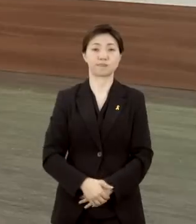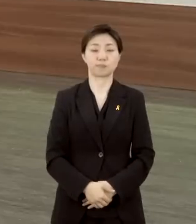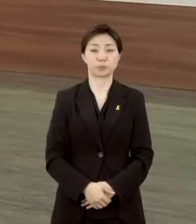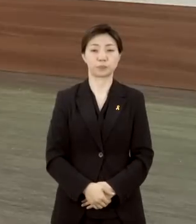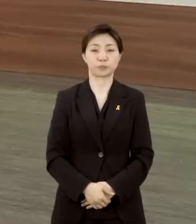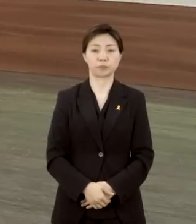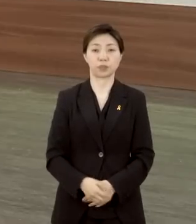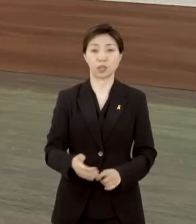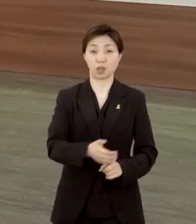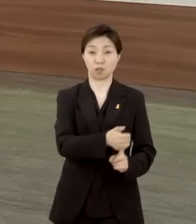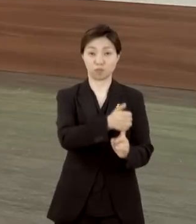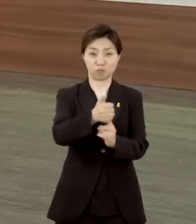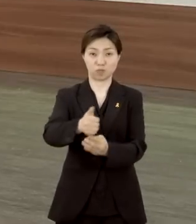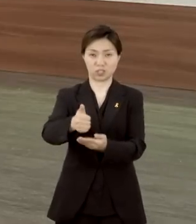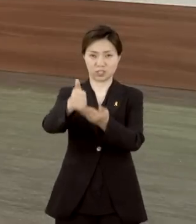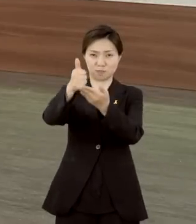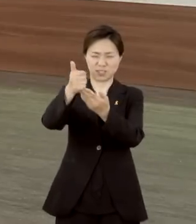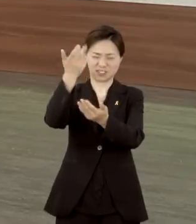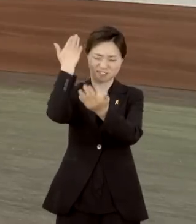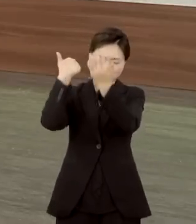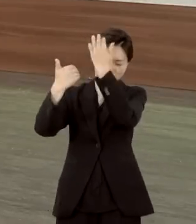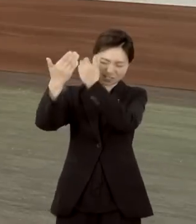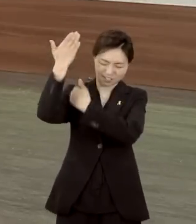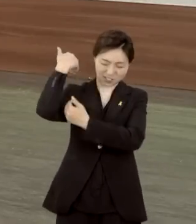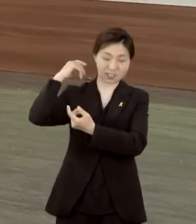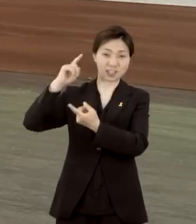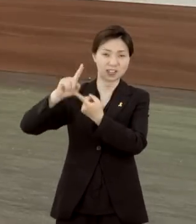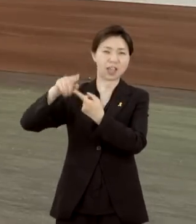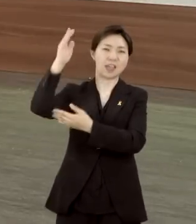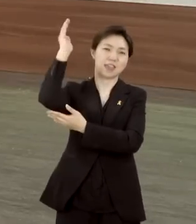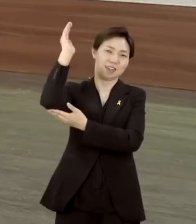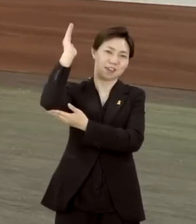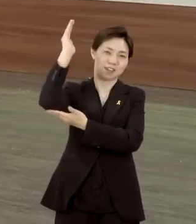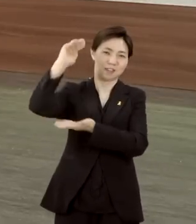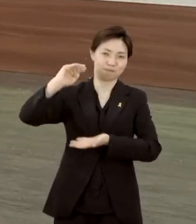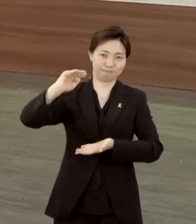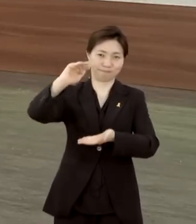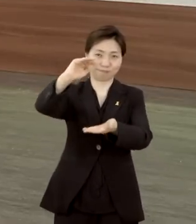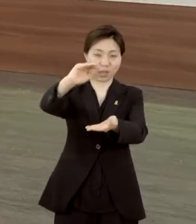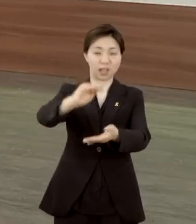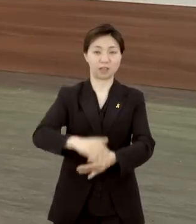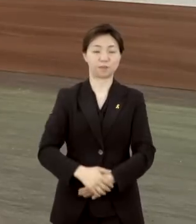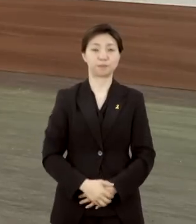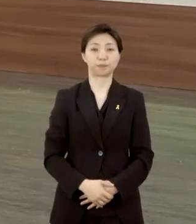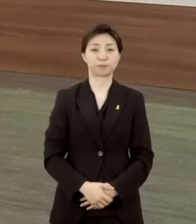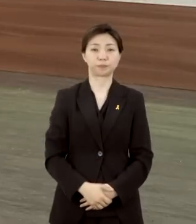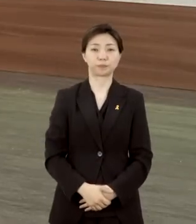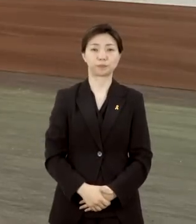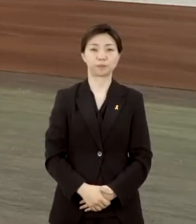부처님이 머나먼 과거 전생 이야기를 해주십니다 오늘의